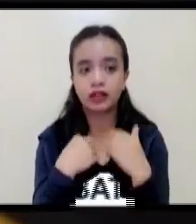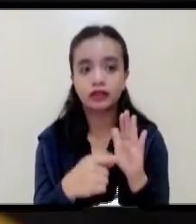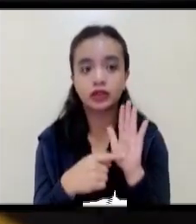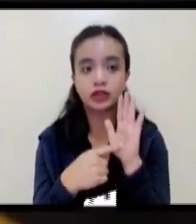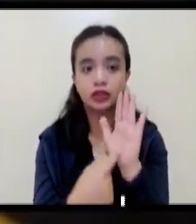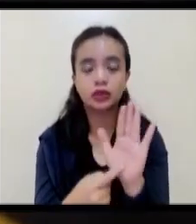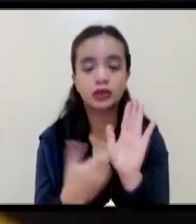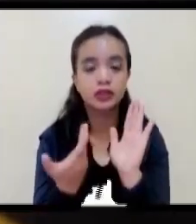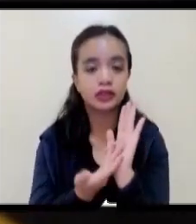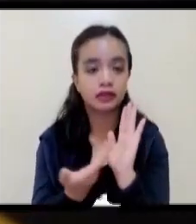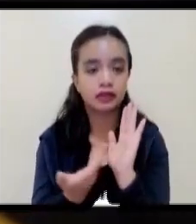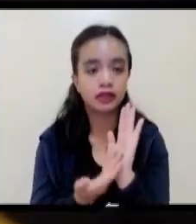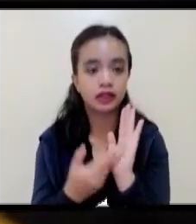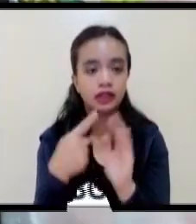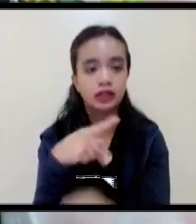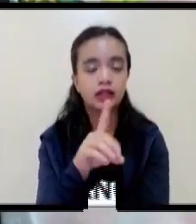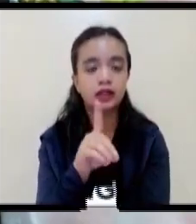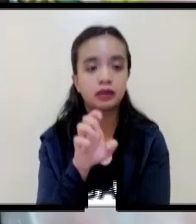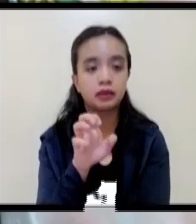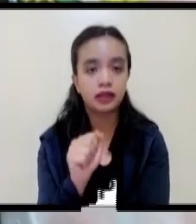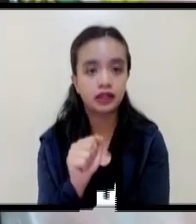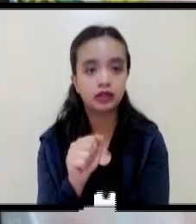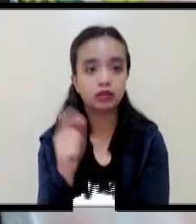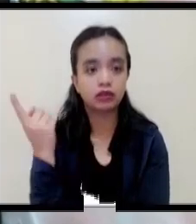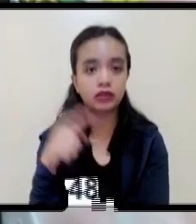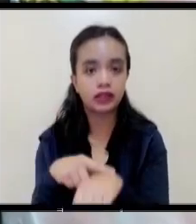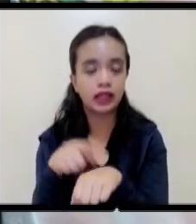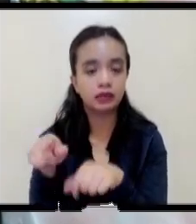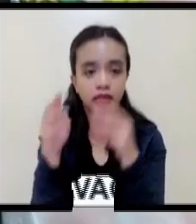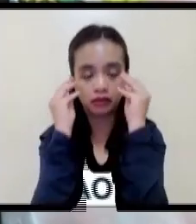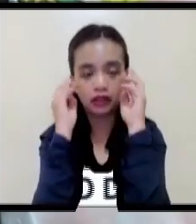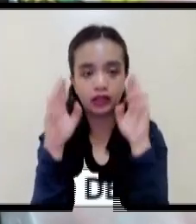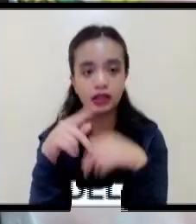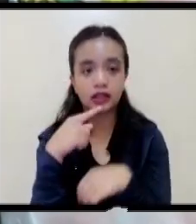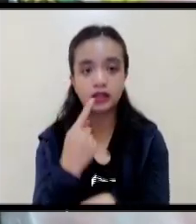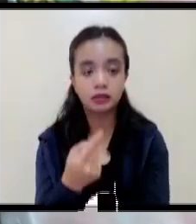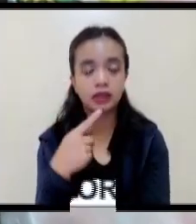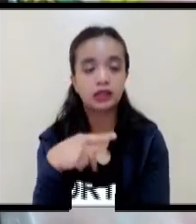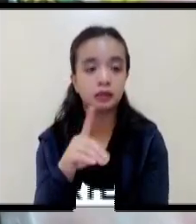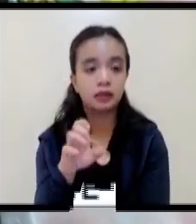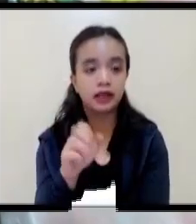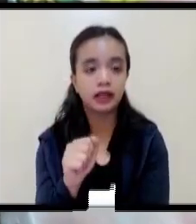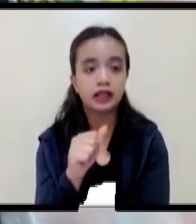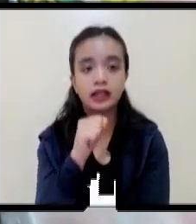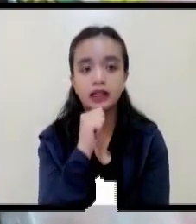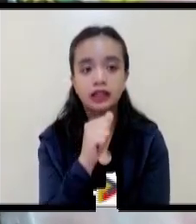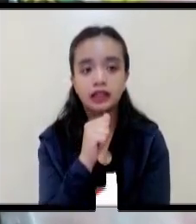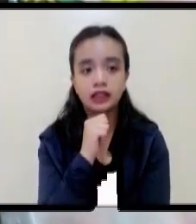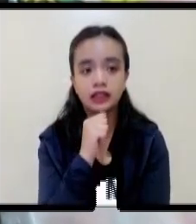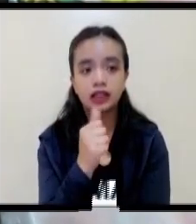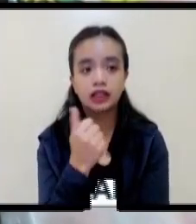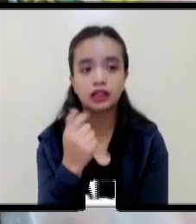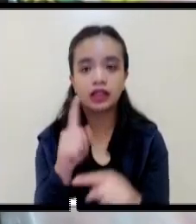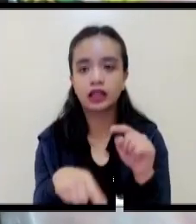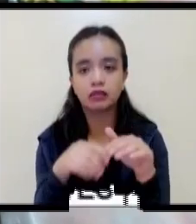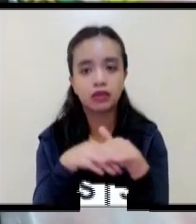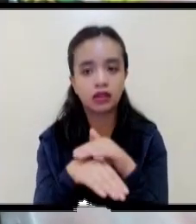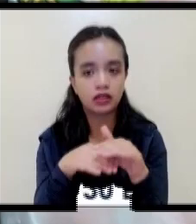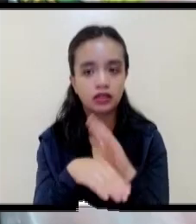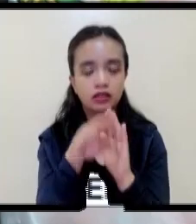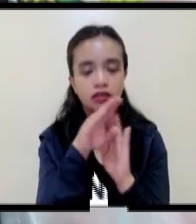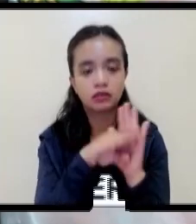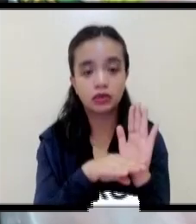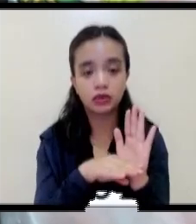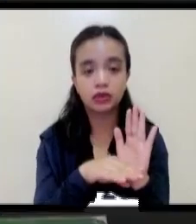ang PDEA ng siya'y alkalde pa. Ayon sa PDEA, hindi basta-basta ang access sa drugs watch list ng mga opisyal ng